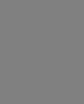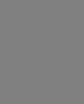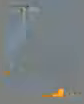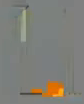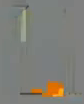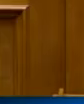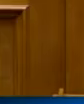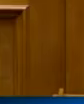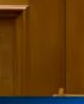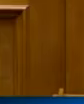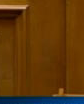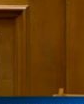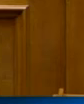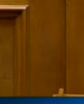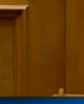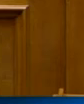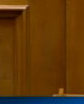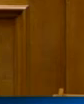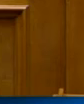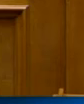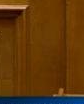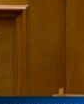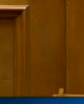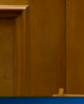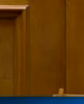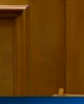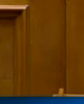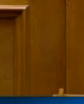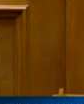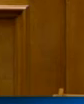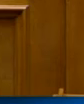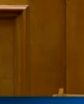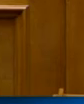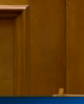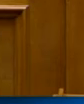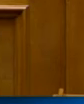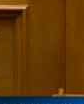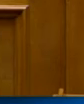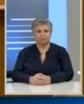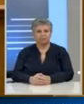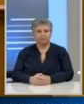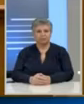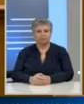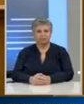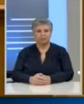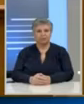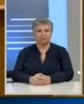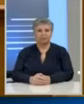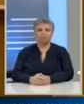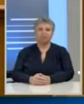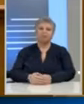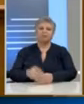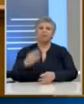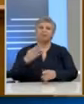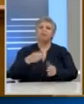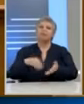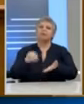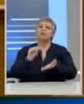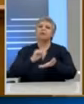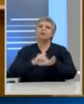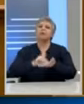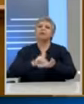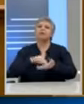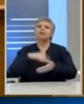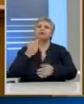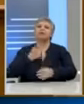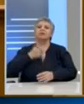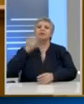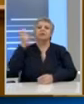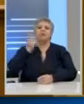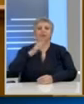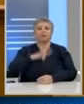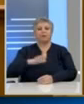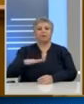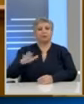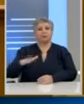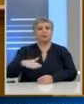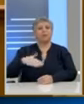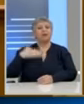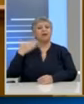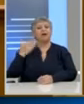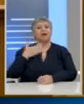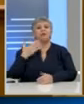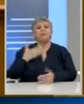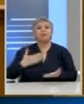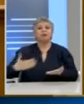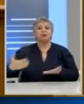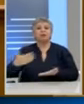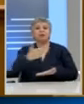Από το οποίο θα ωφεληθούν περίπου 3 εκατομμύρια συμπολίτες μας και έτσι μια οικογένεια με δύο παιδιά και εισόδημα έως